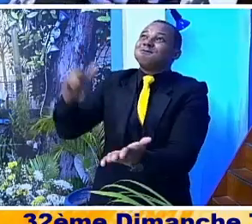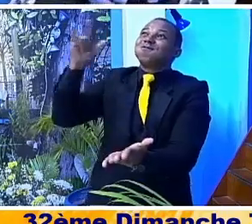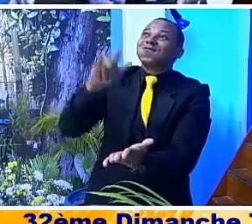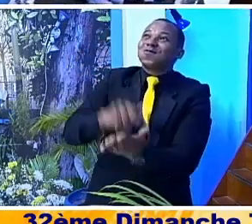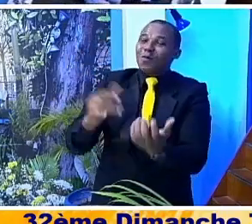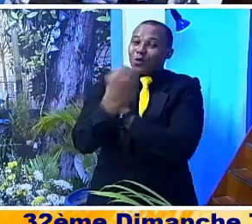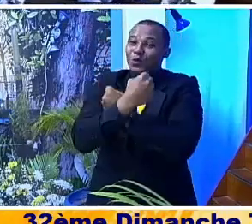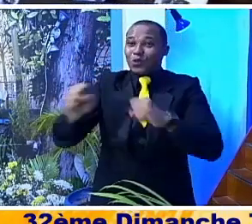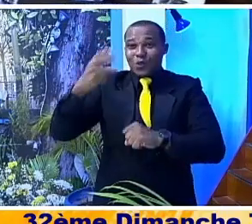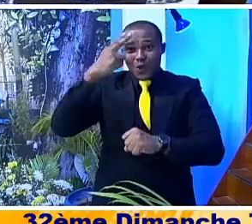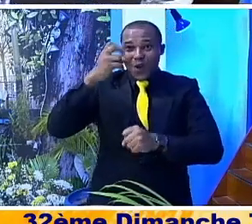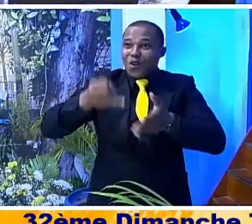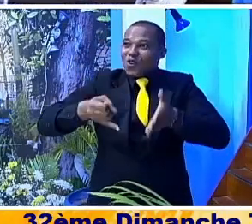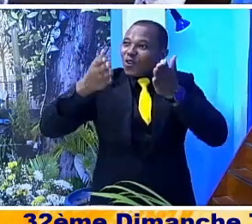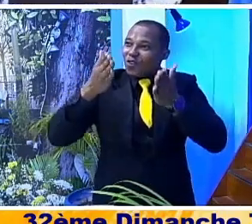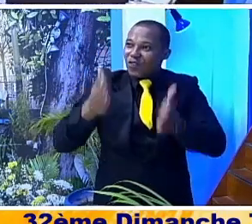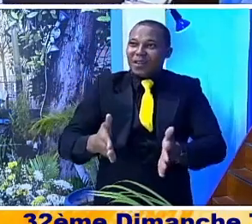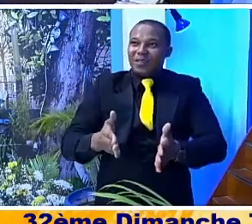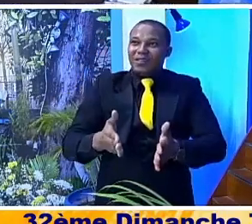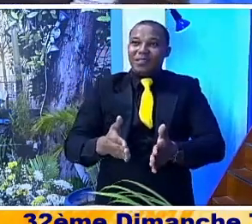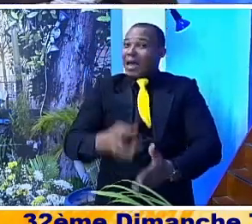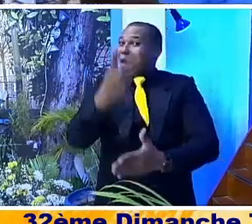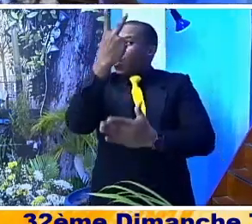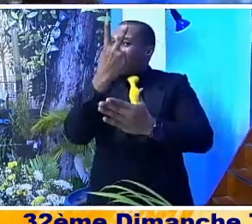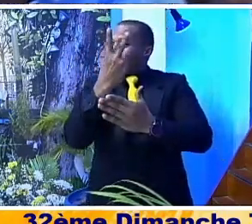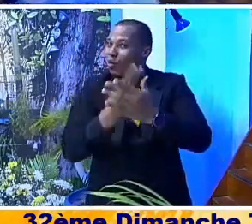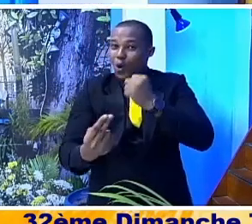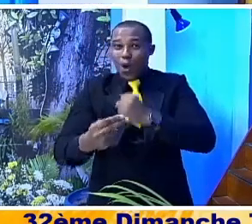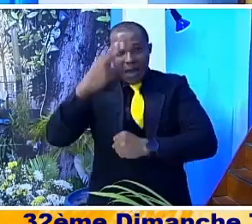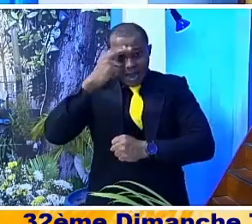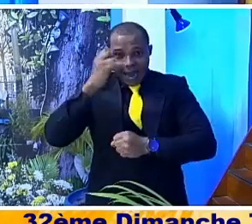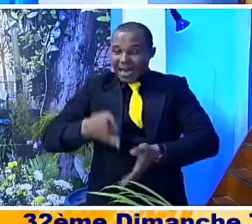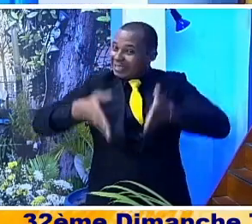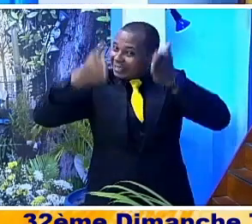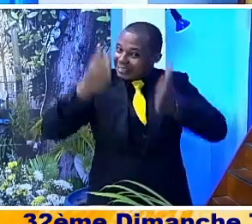une faire qui ça, pour une mettre deux haïtiens qui n'en compte chita.